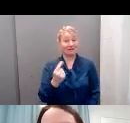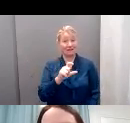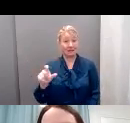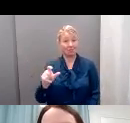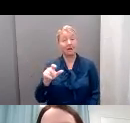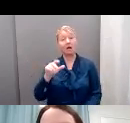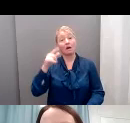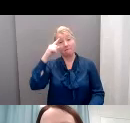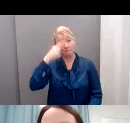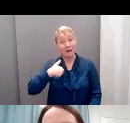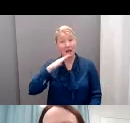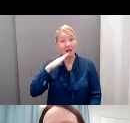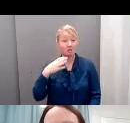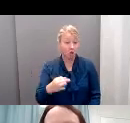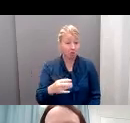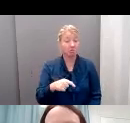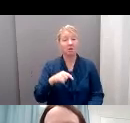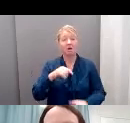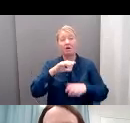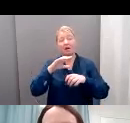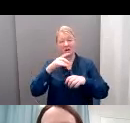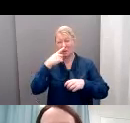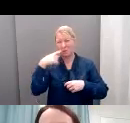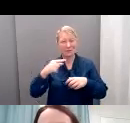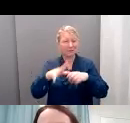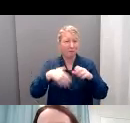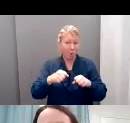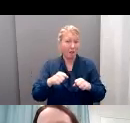Våldsutsatthet är också ett väldigt tydligt tema. Vi vet att personer med